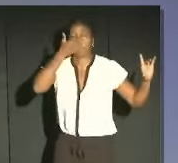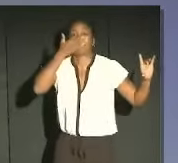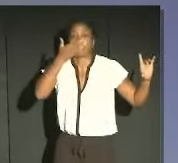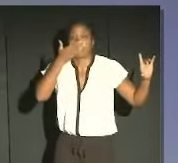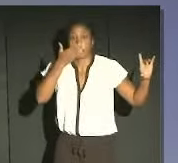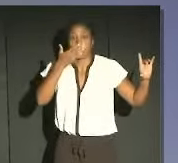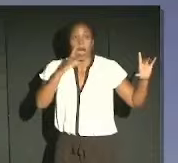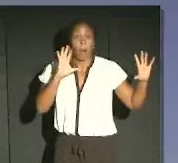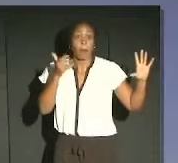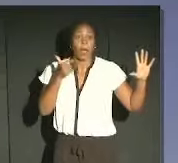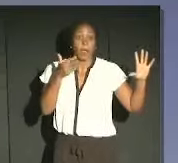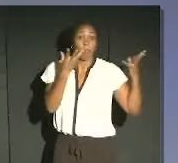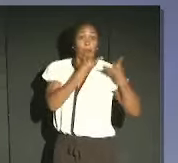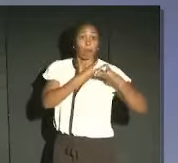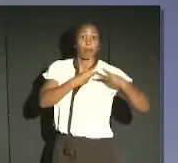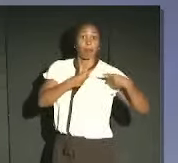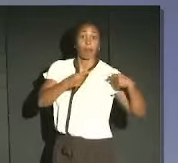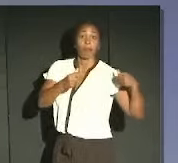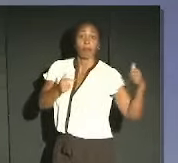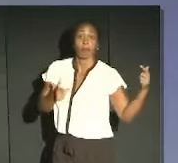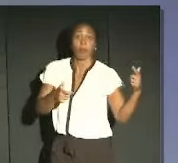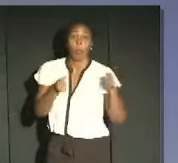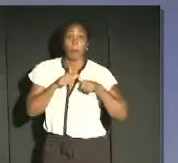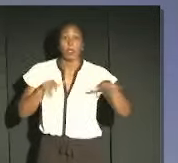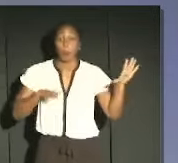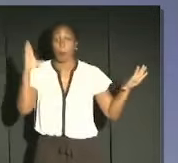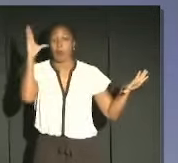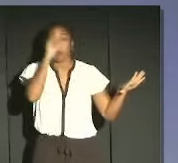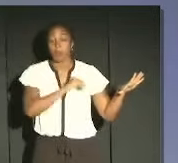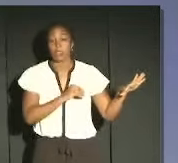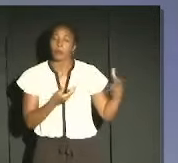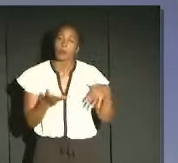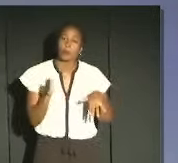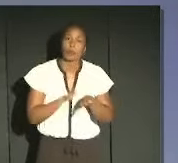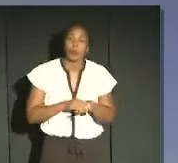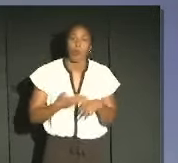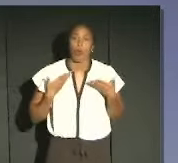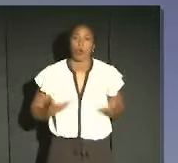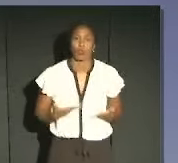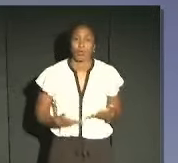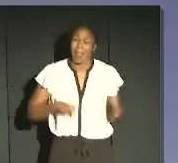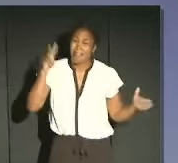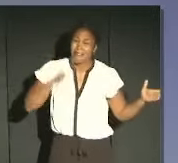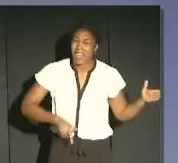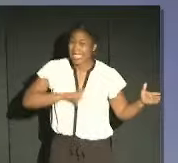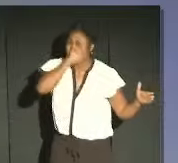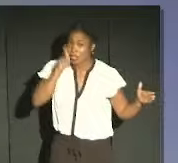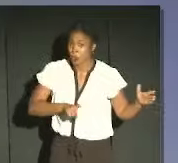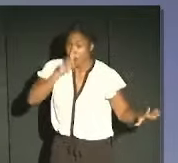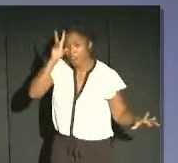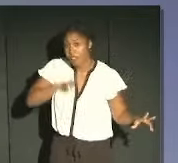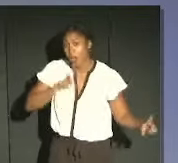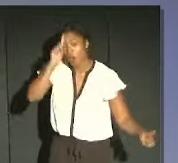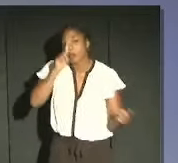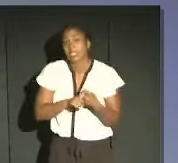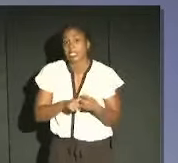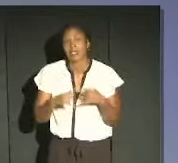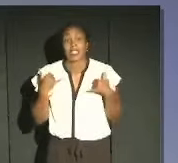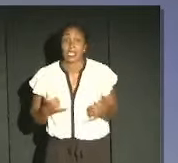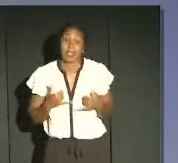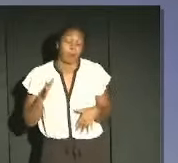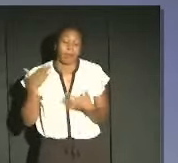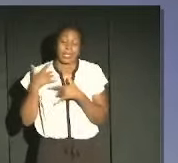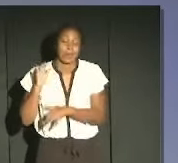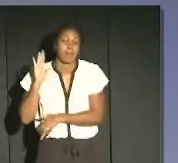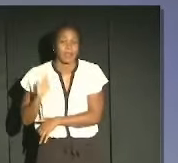reparti au fin fond des préoccupations médiatique alors qu'aujourd'hui la vraie question qui est posée est singulièrement ici en